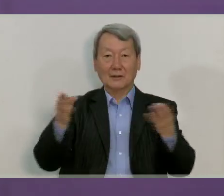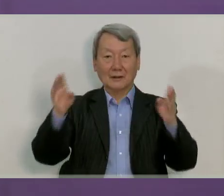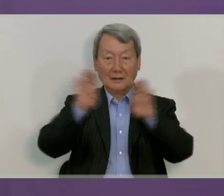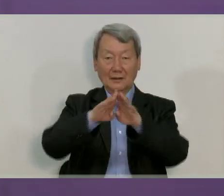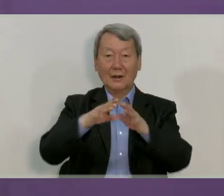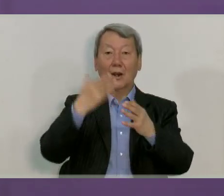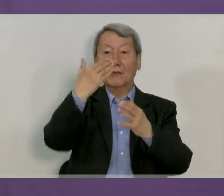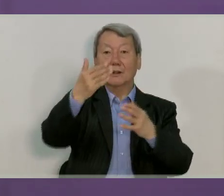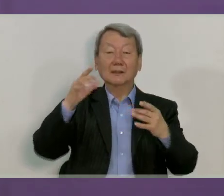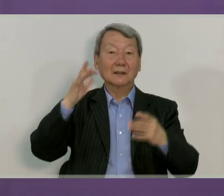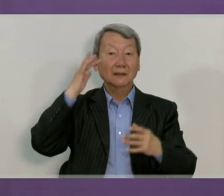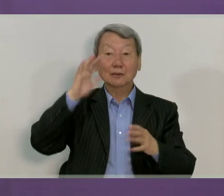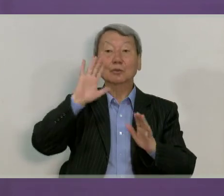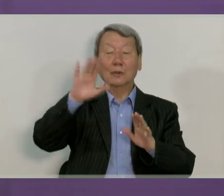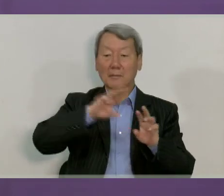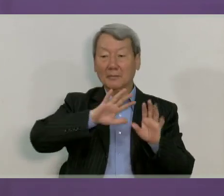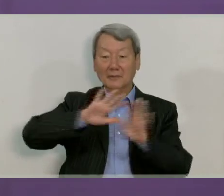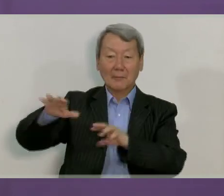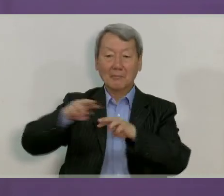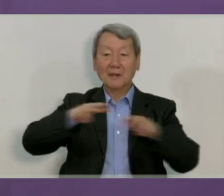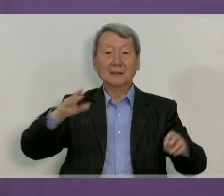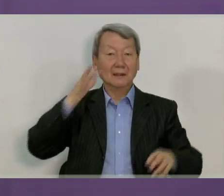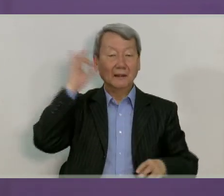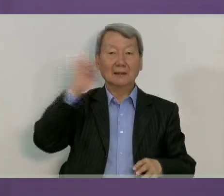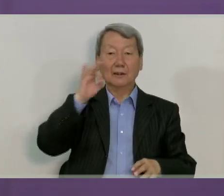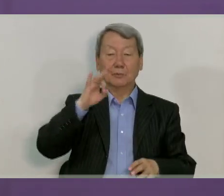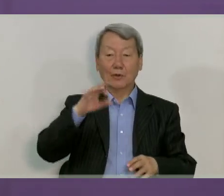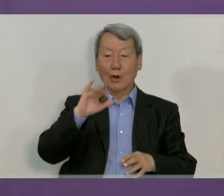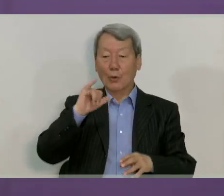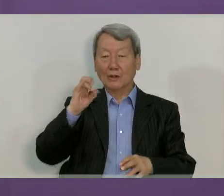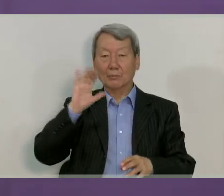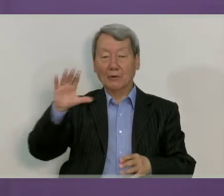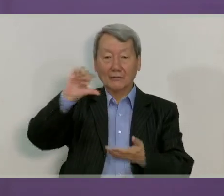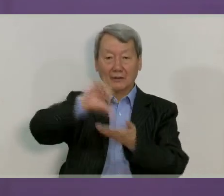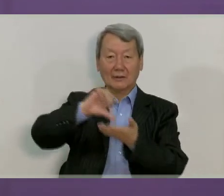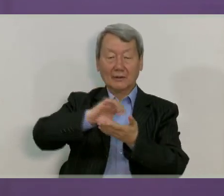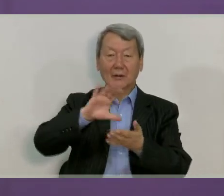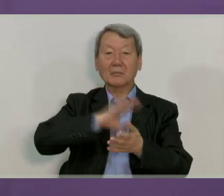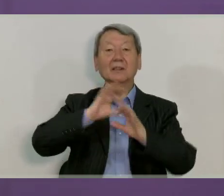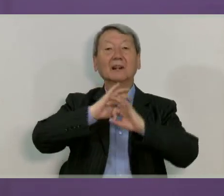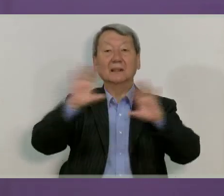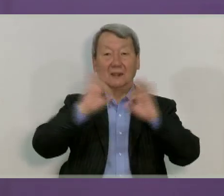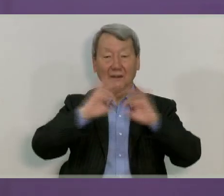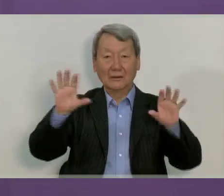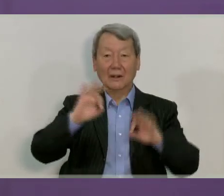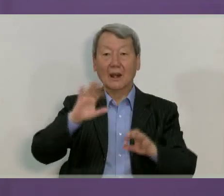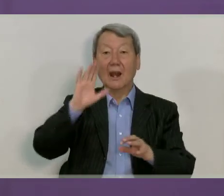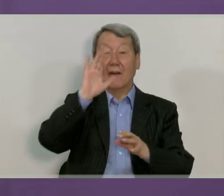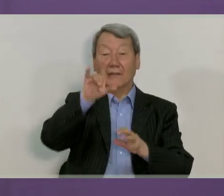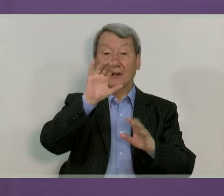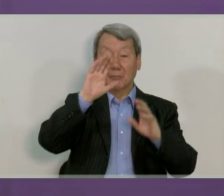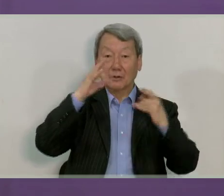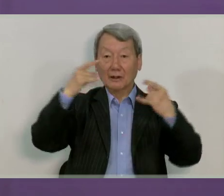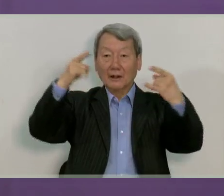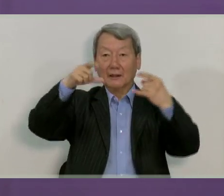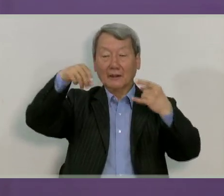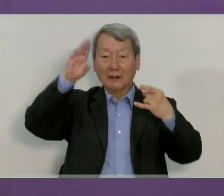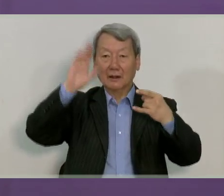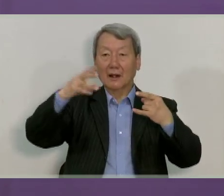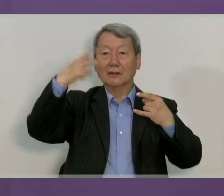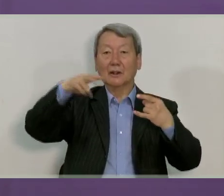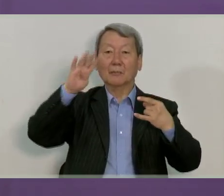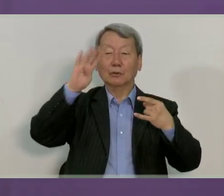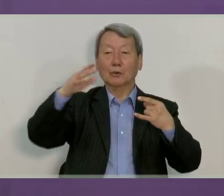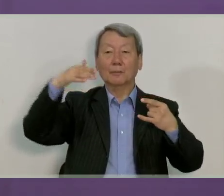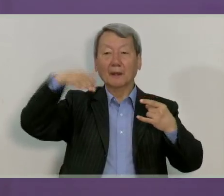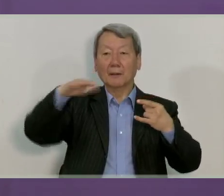Сиздерге Кыргыз Республикасынын саламаттык сактоо министринин орун басары Үсөнбаев Нурболот Төлөшович маалымат берди. Брифингти түзөөдөн ЛТР, КТРК, Лато